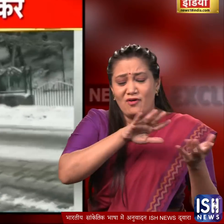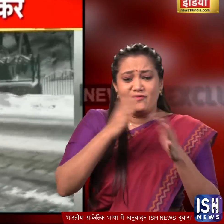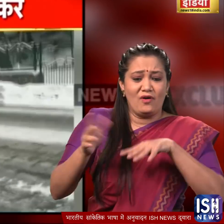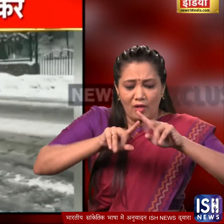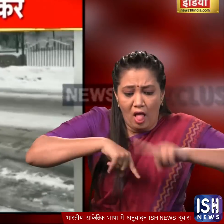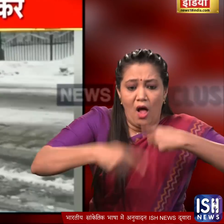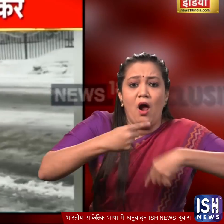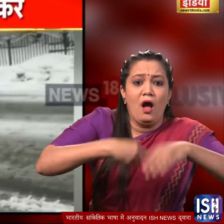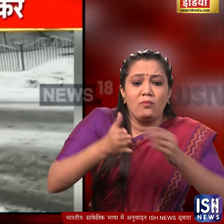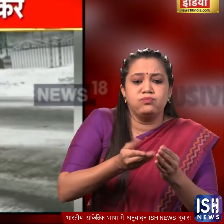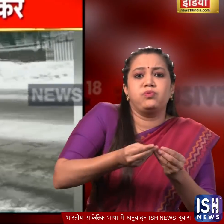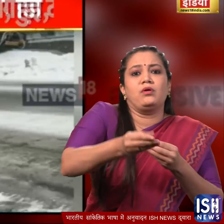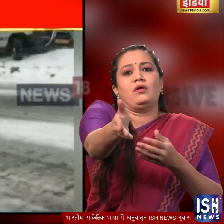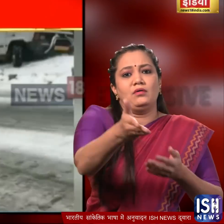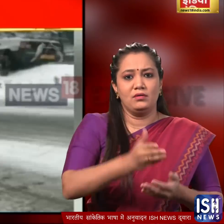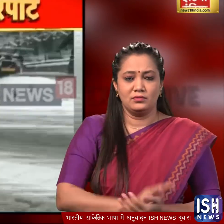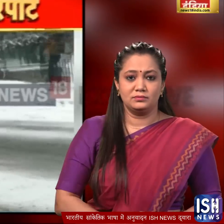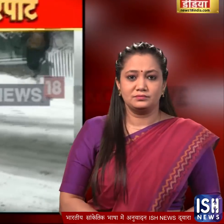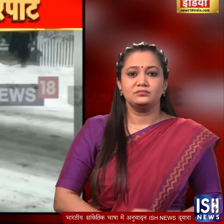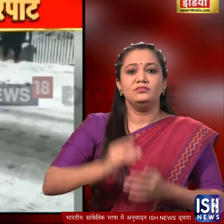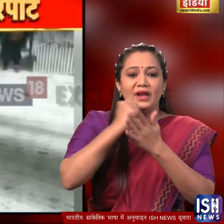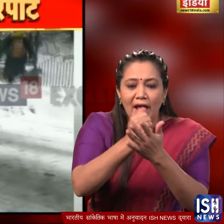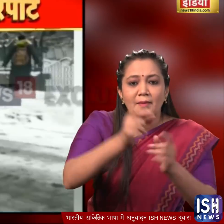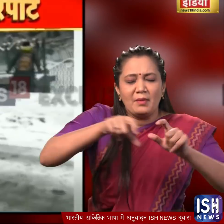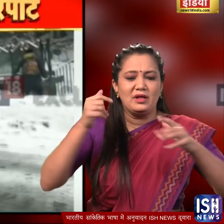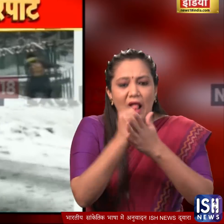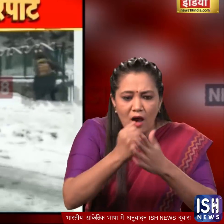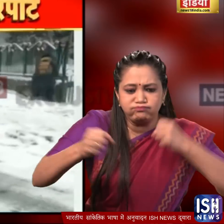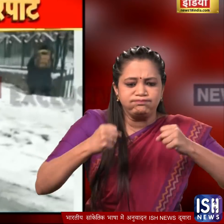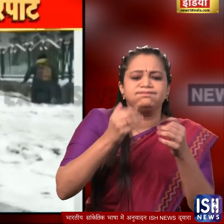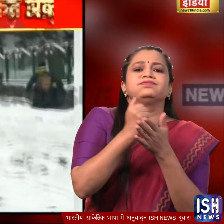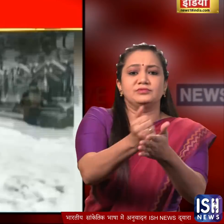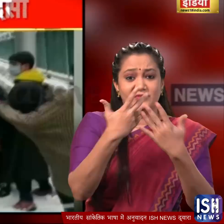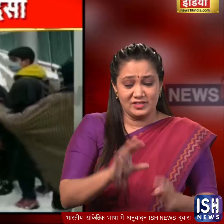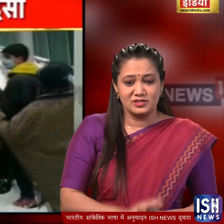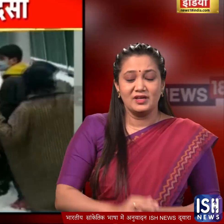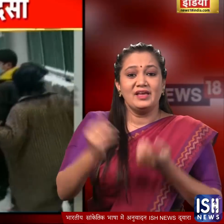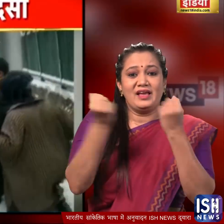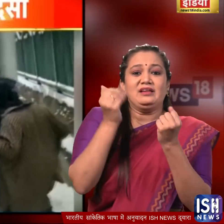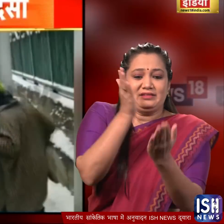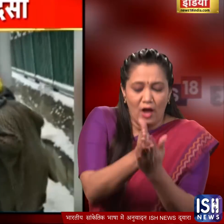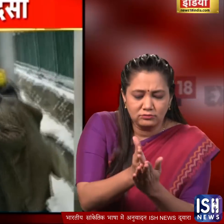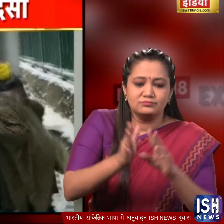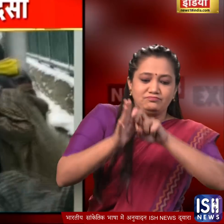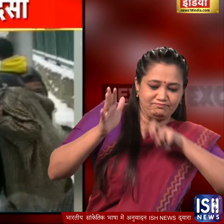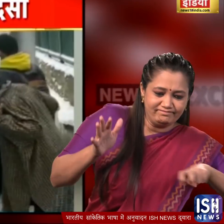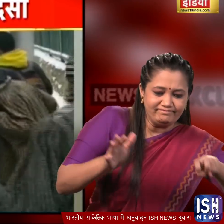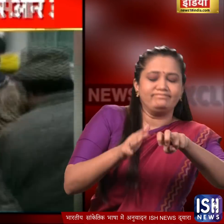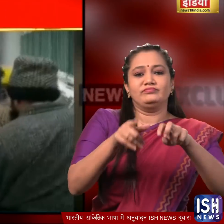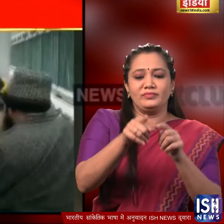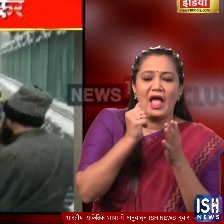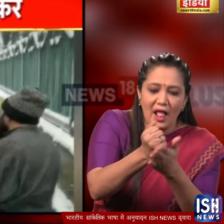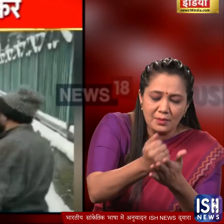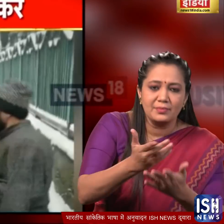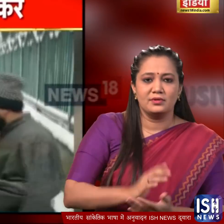वो लुढ़कता हुआ थोड़ी दूर तक चलता गया। उसे बचाने के लिए कई लोग उसकी तरफ दौड़े। इस बीच गाड़ी में सवार एक शख्स उतरा और हादसे का शिकार